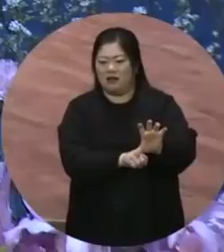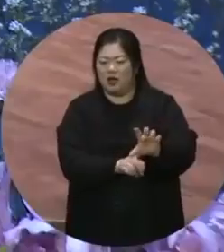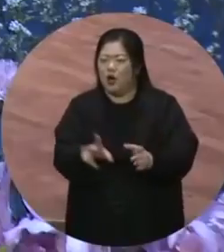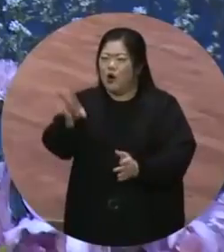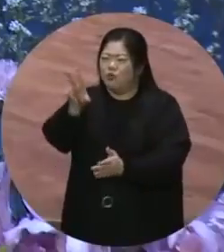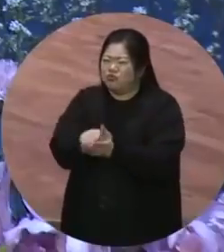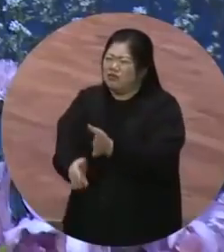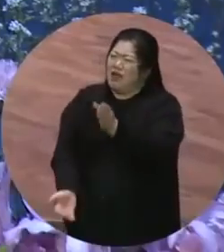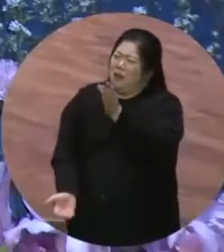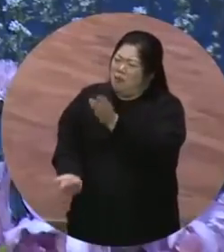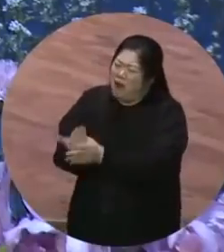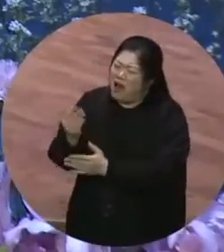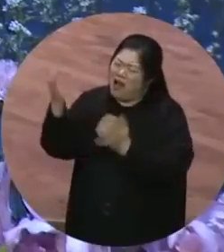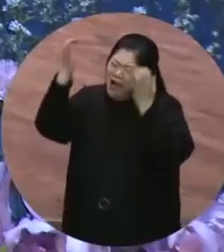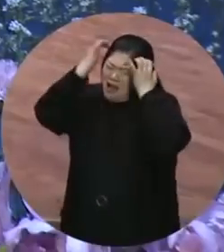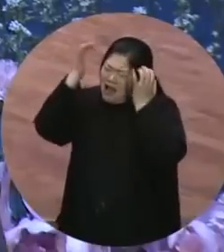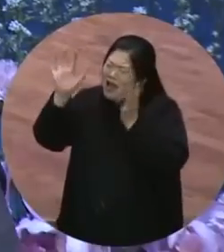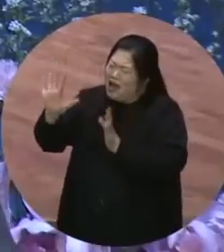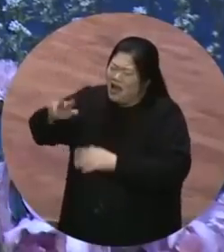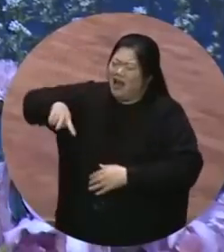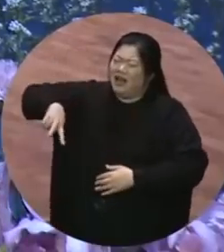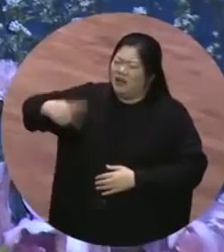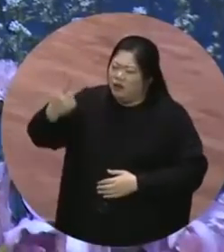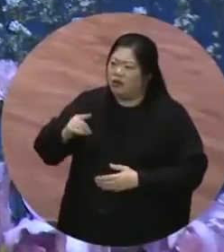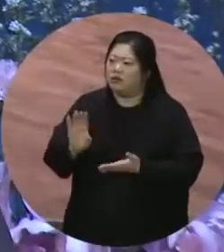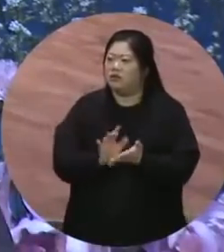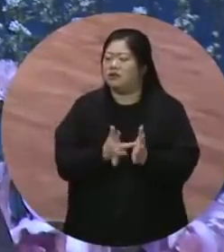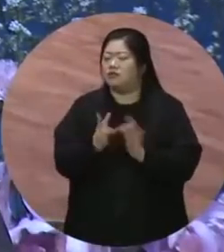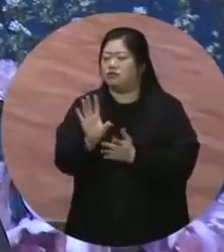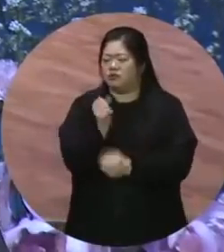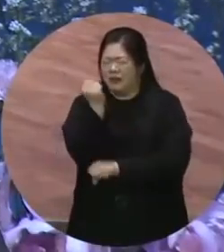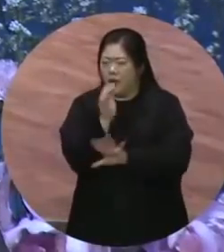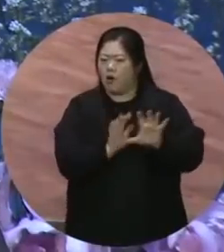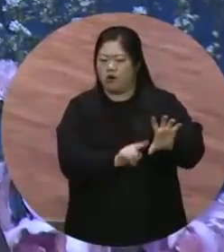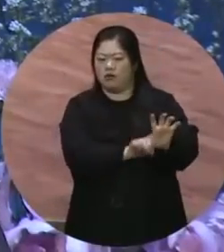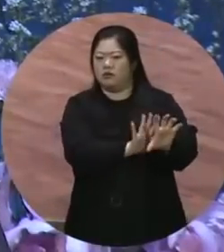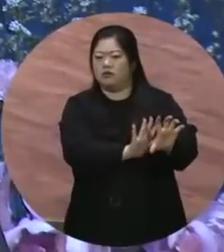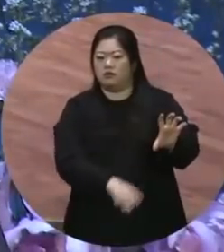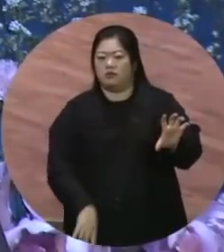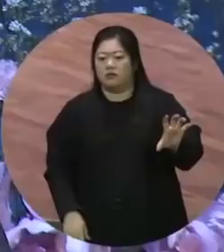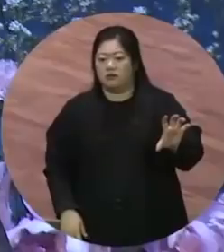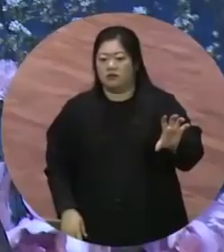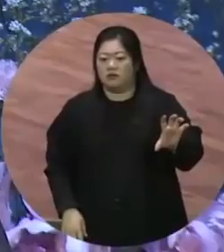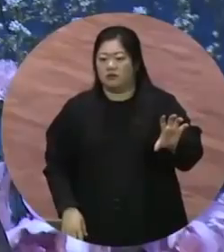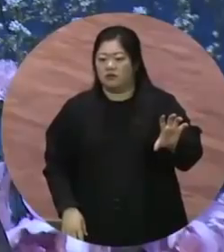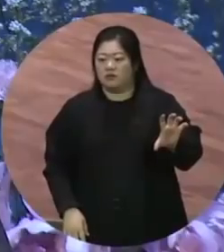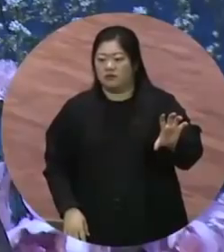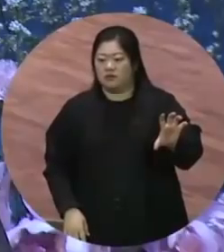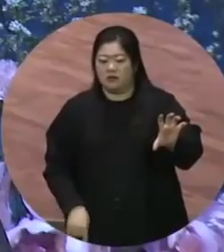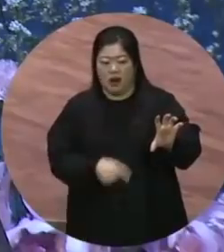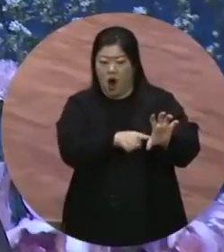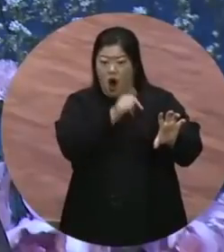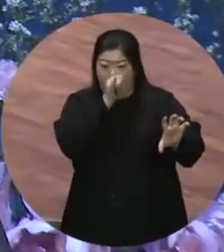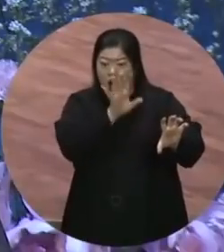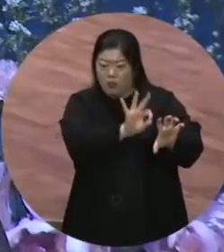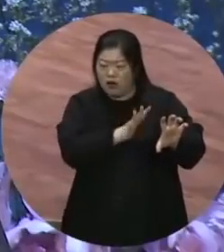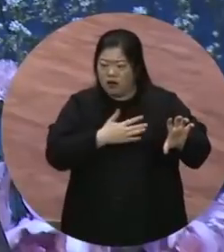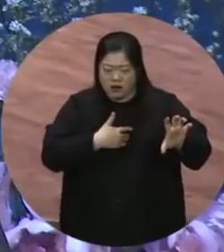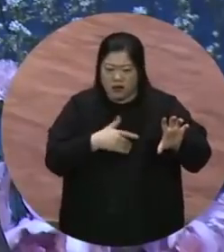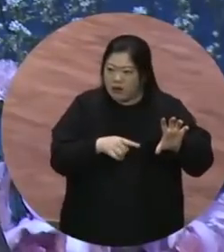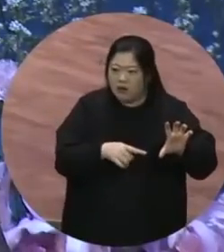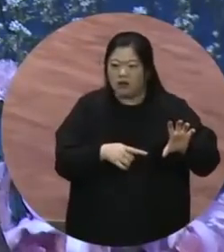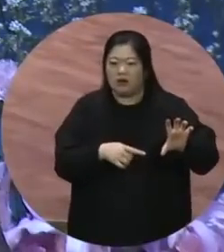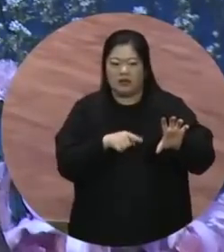사건이요 막 많잖아요. 그 답이 뭐냐? 어디서 시작돼야 되느냐? 어디서 찾아야 되느냐?